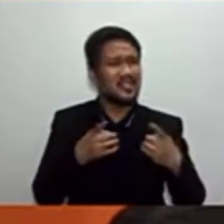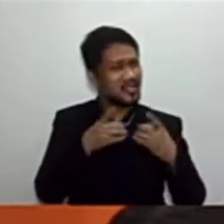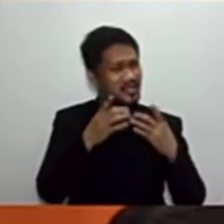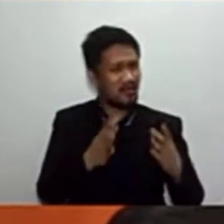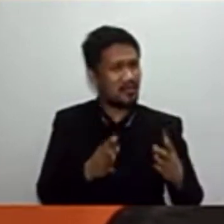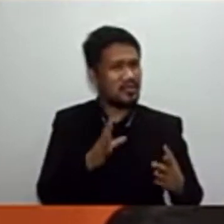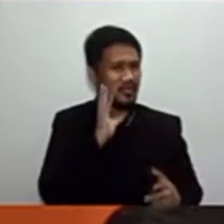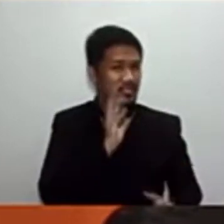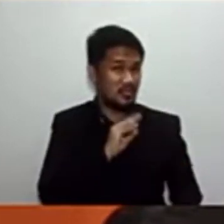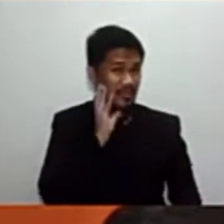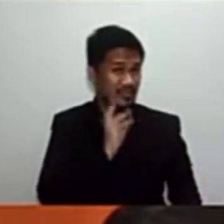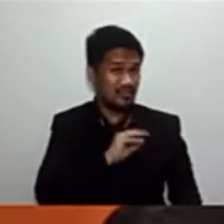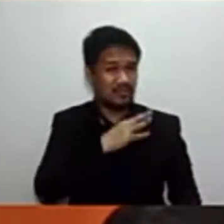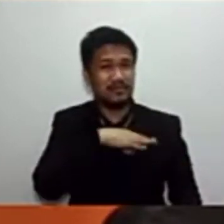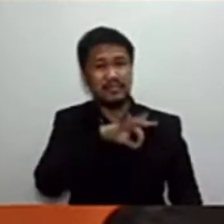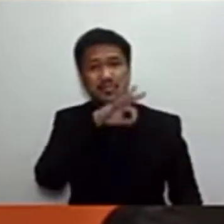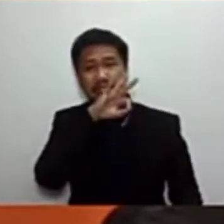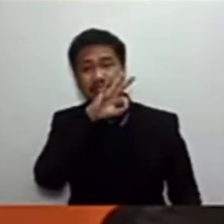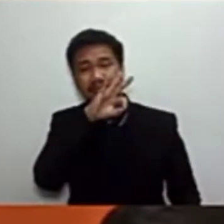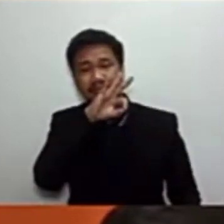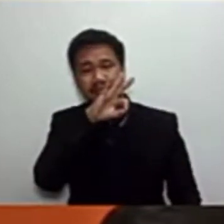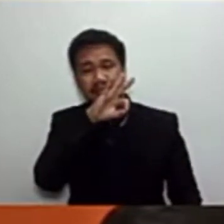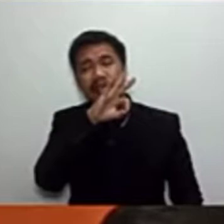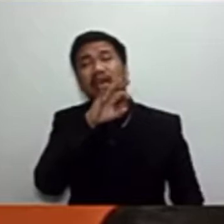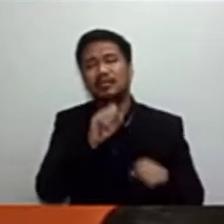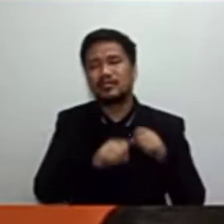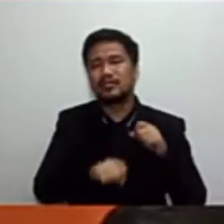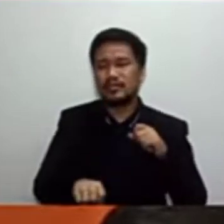nagtatagumpay. At dahil dito,